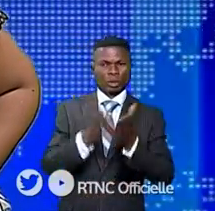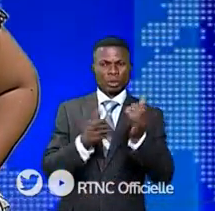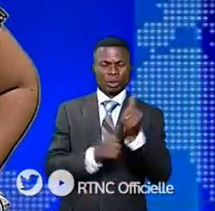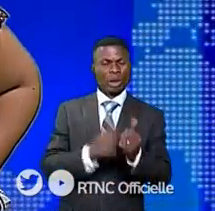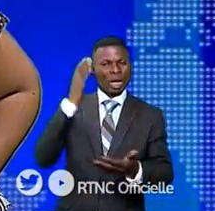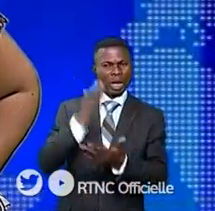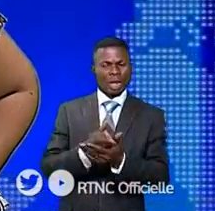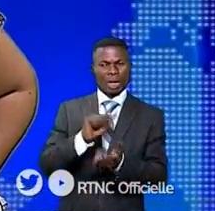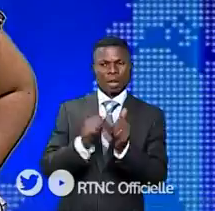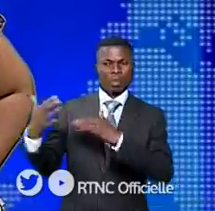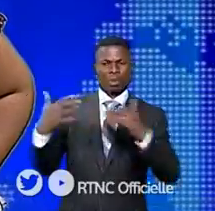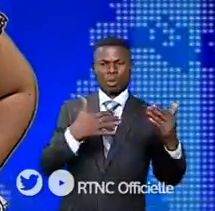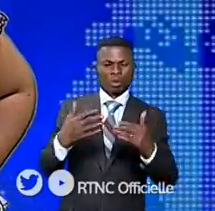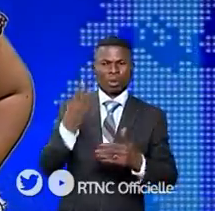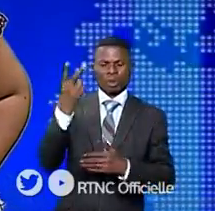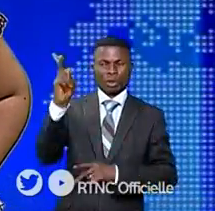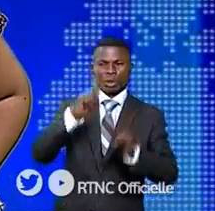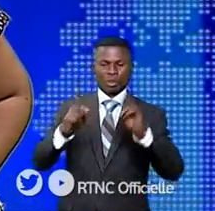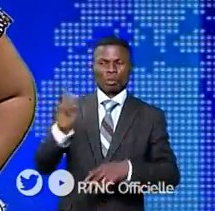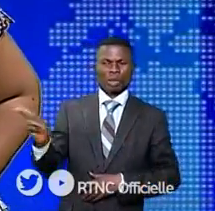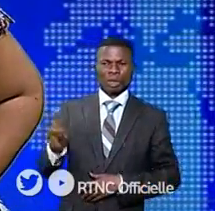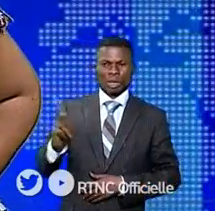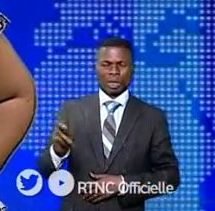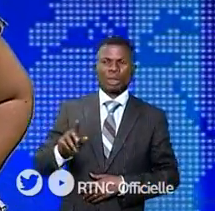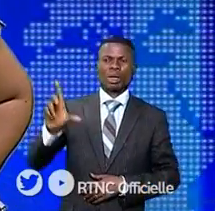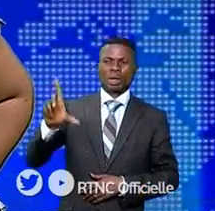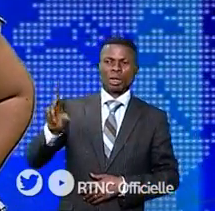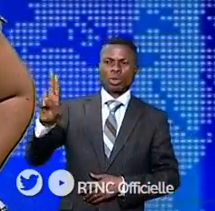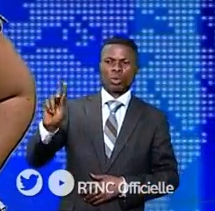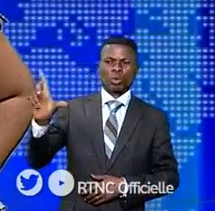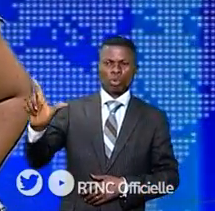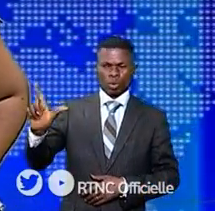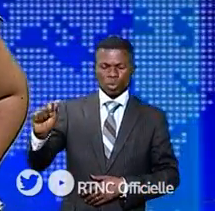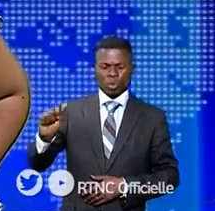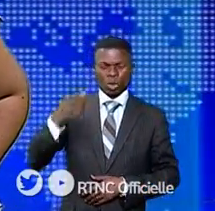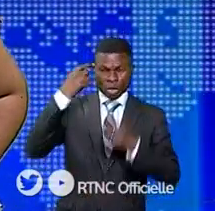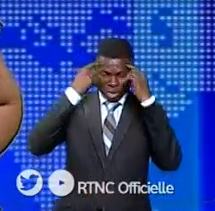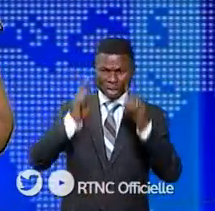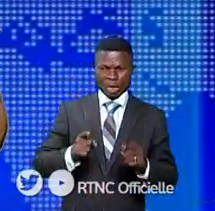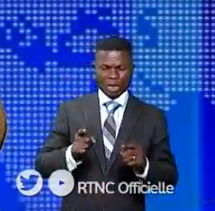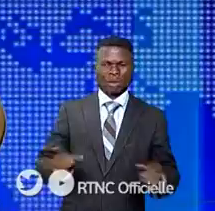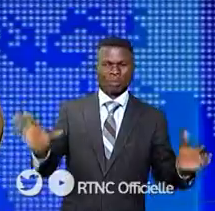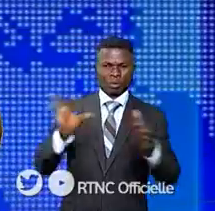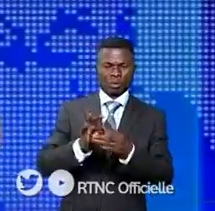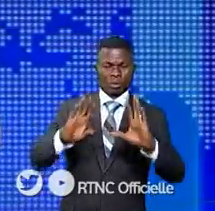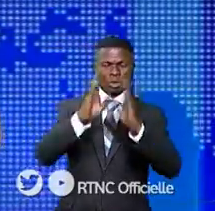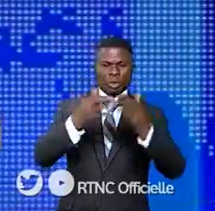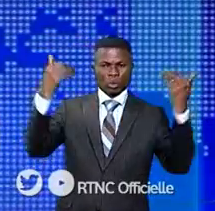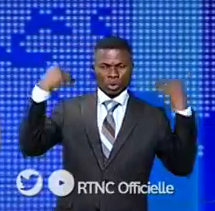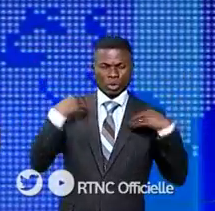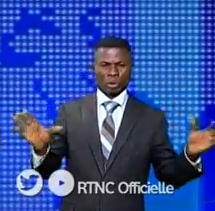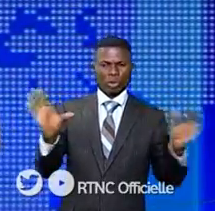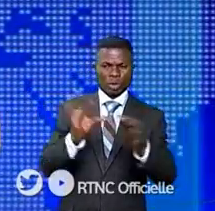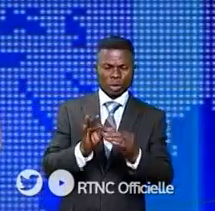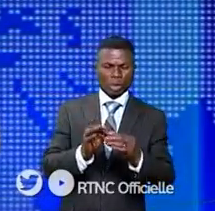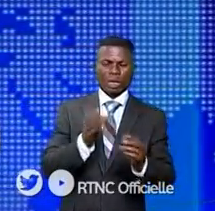la hache de guerre. Deux peuples de Kassai, les Lulua et le Kouba, ont choisi la voie de la raison. Toute la notabilité de la région s'est retrouvée